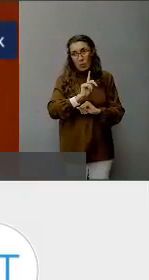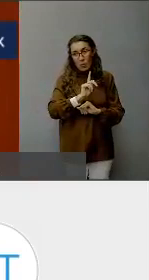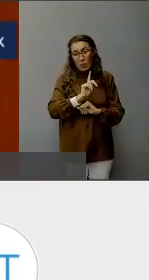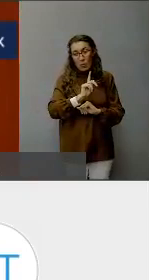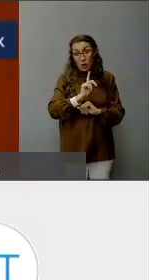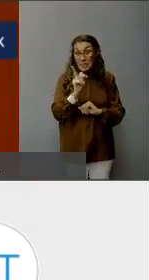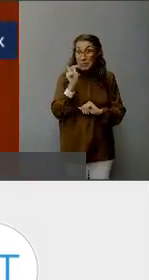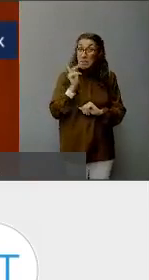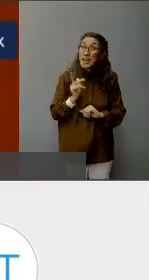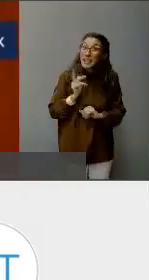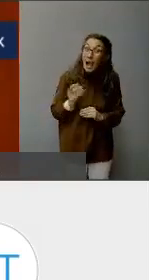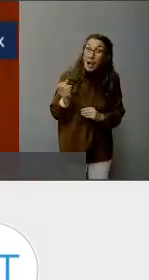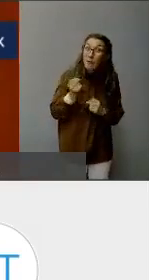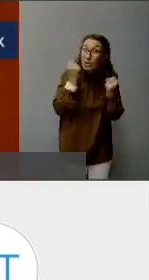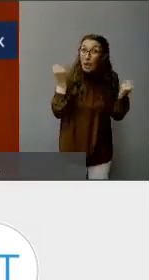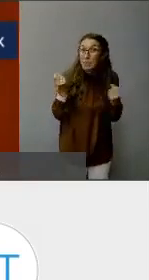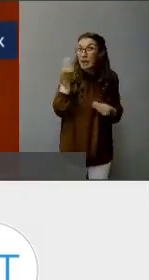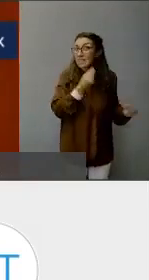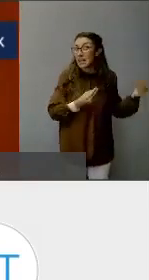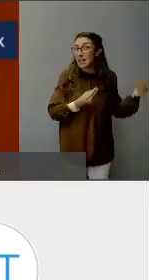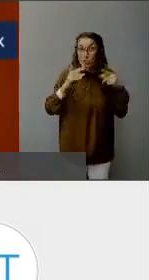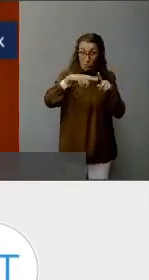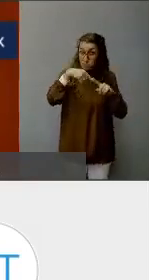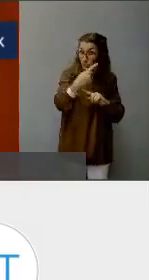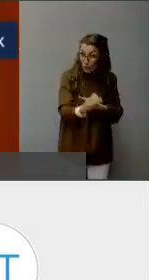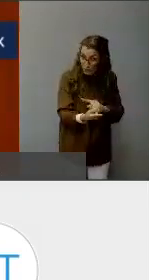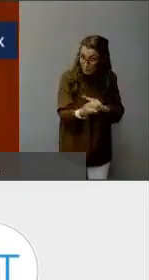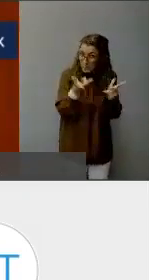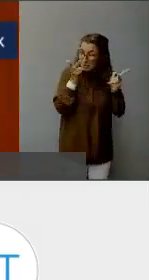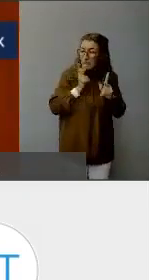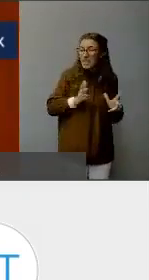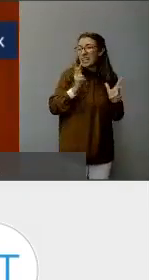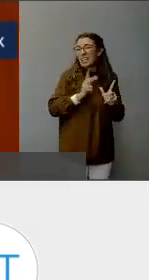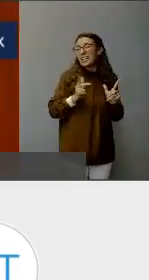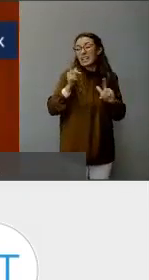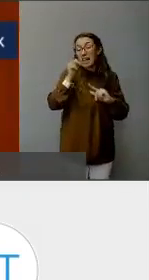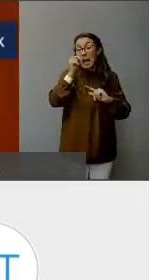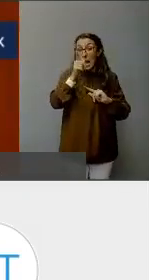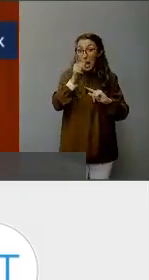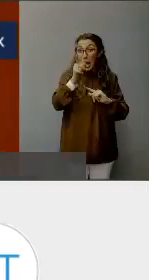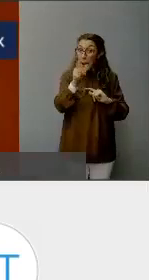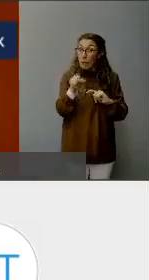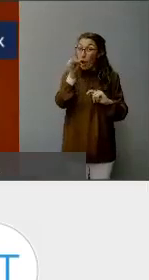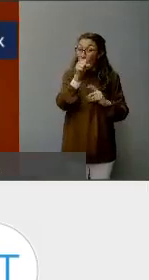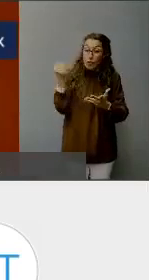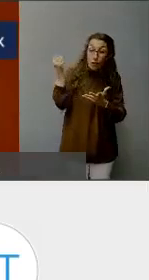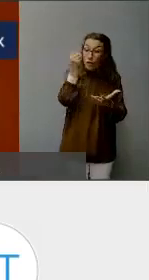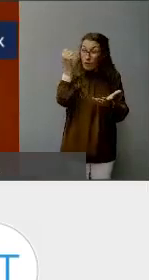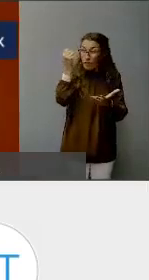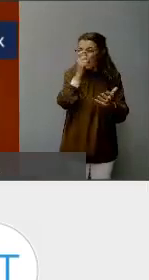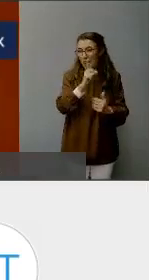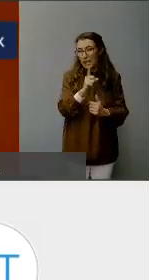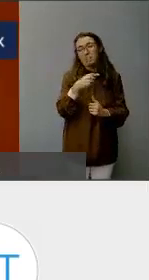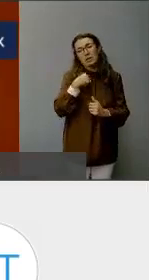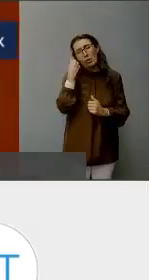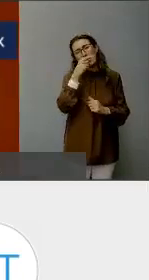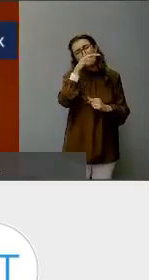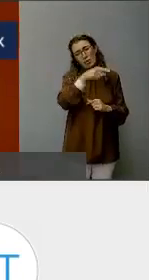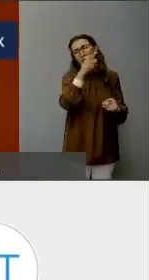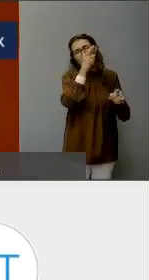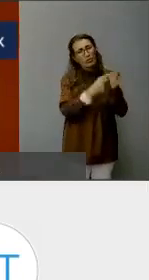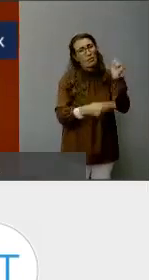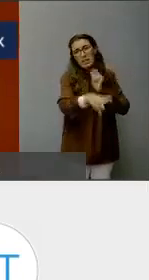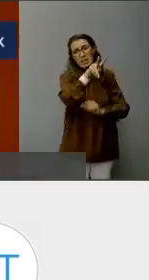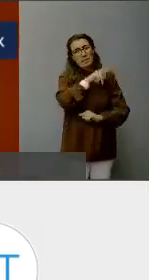prossima campagna elettorale che è che questa persona non sia tra i suoi finanziatori però credo che lei dovrebbe rispondere in modo netto ed